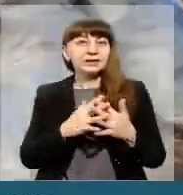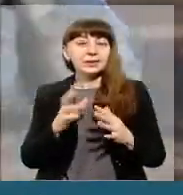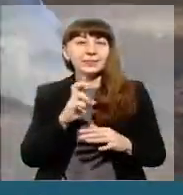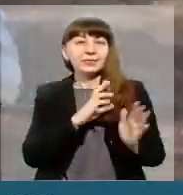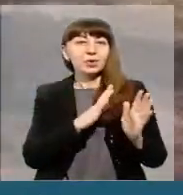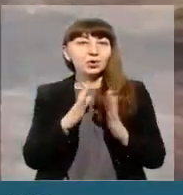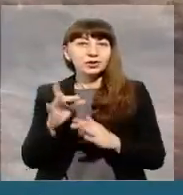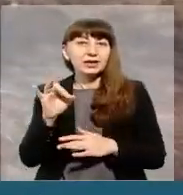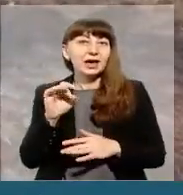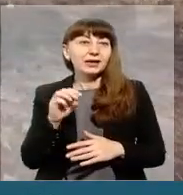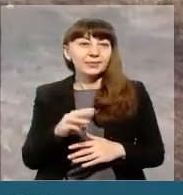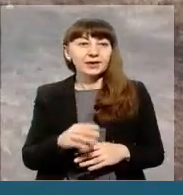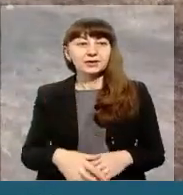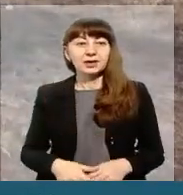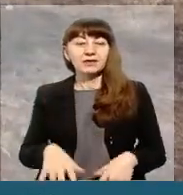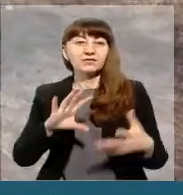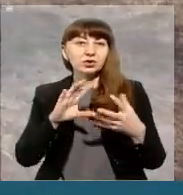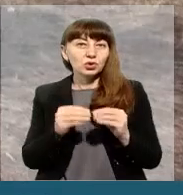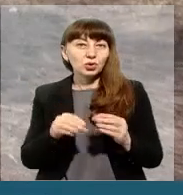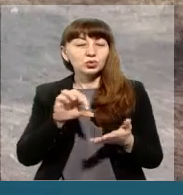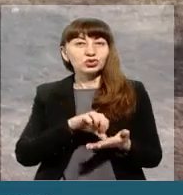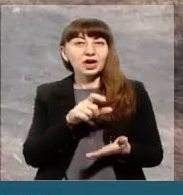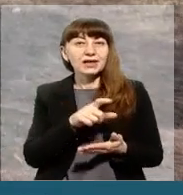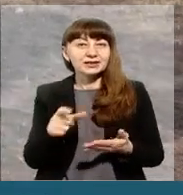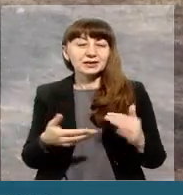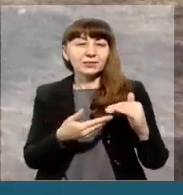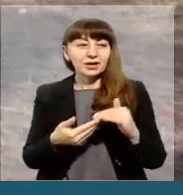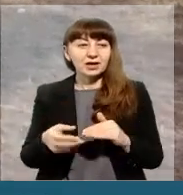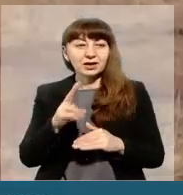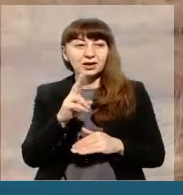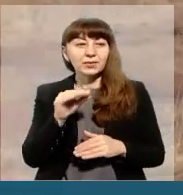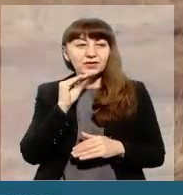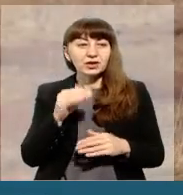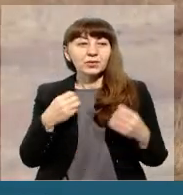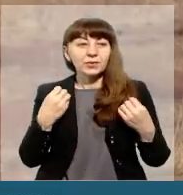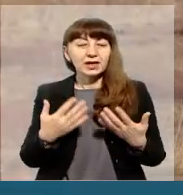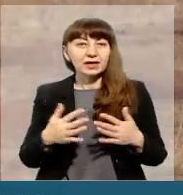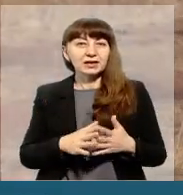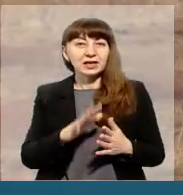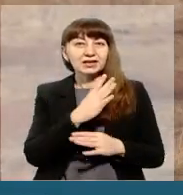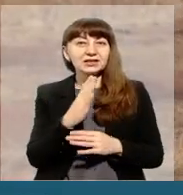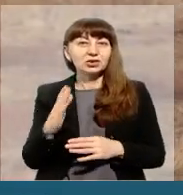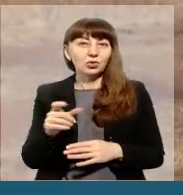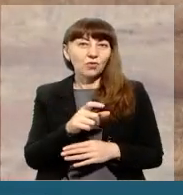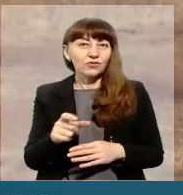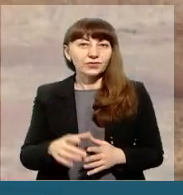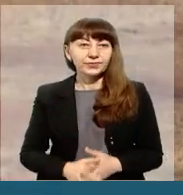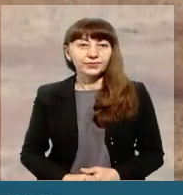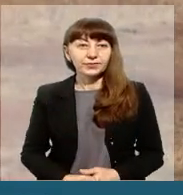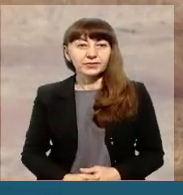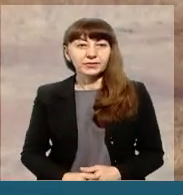өтті. Қатысушылар осылайша орманшылардың кәсіби мерекелеріне тарту жасады. Біздің орман шаруашылығымызда